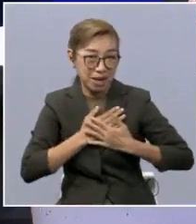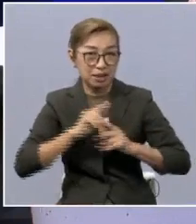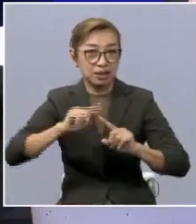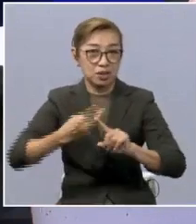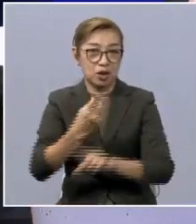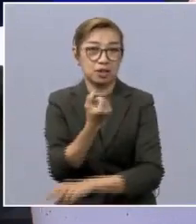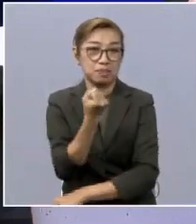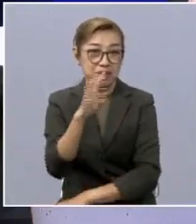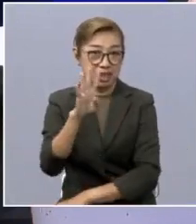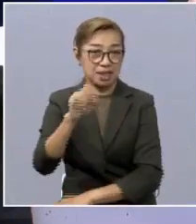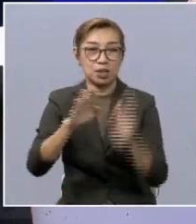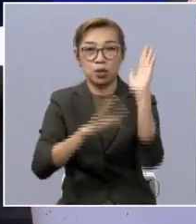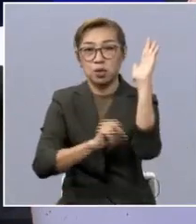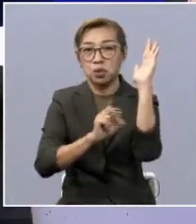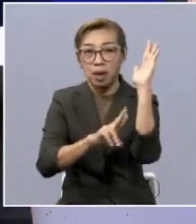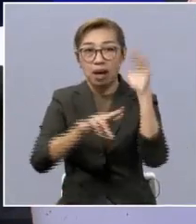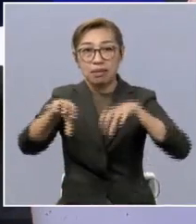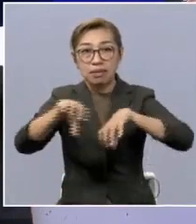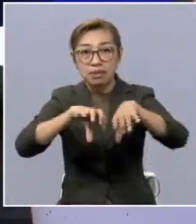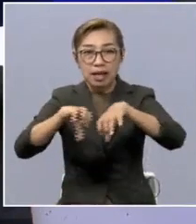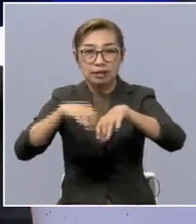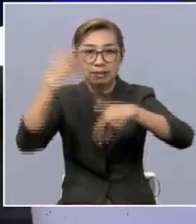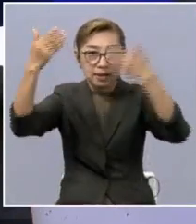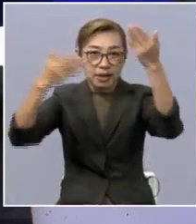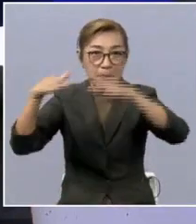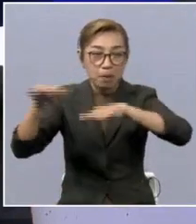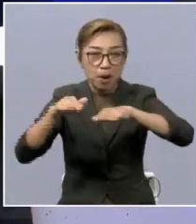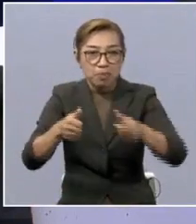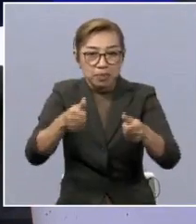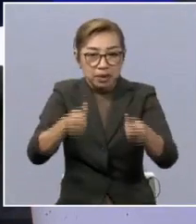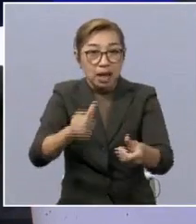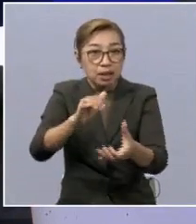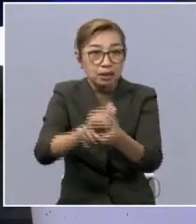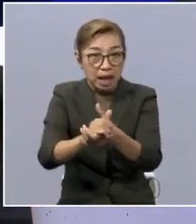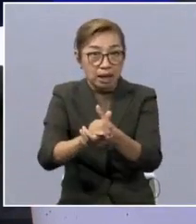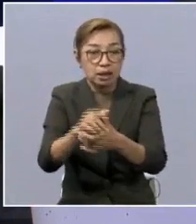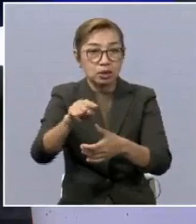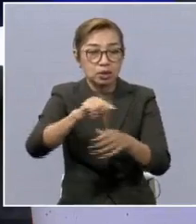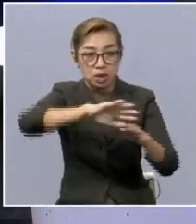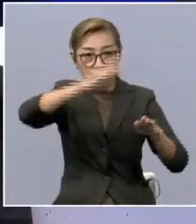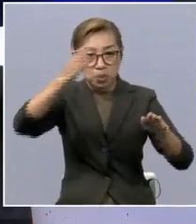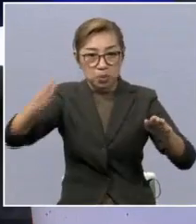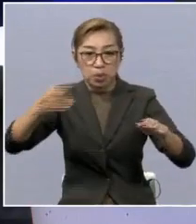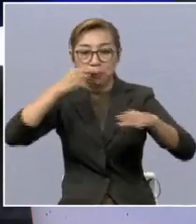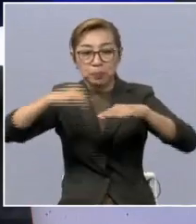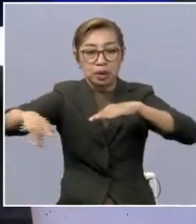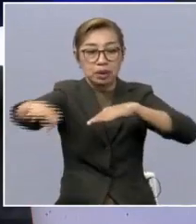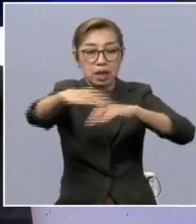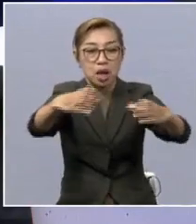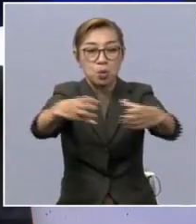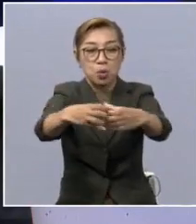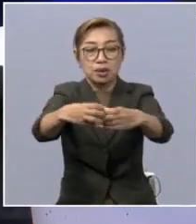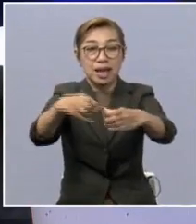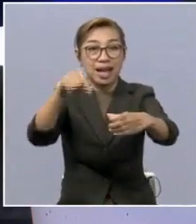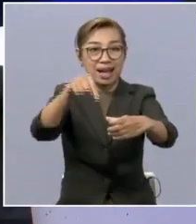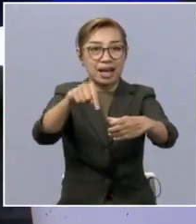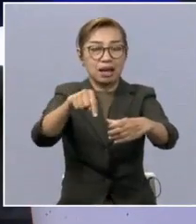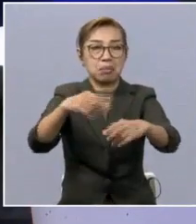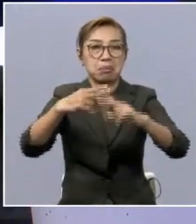ภาพันธ์นะครับที่สุราษฎร์ธานีเขามีการจัดเตรียมกิจกรรมจดทะเบียนสมรสหมู่บนจุดชมวิวทะเลรูปหัวใจนะครับเป็น